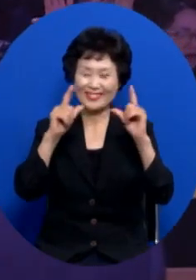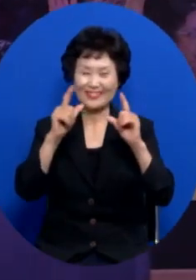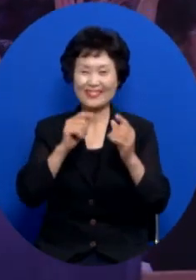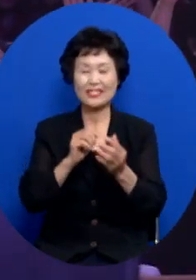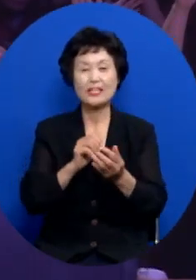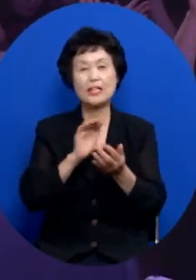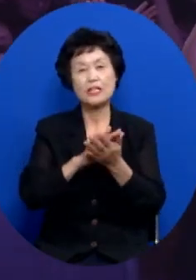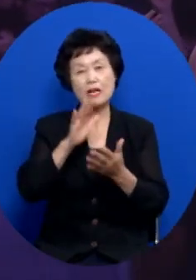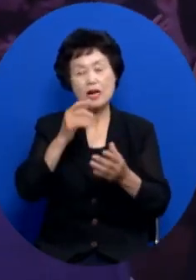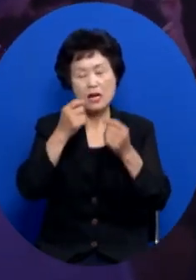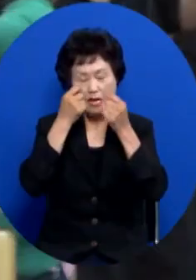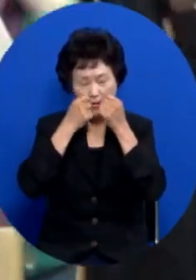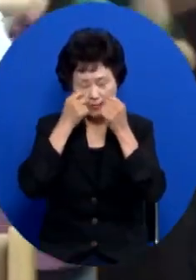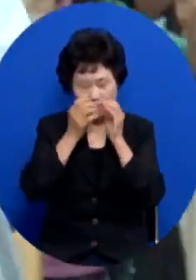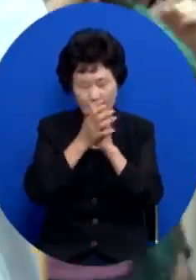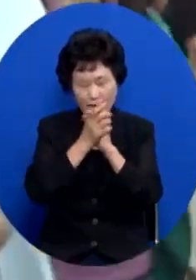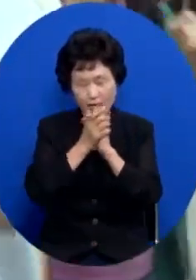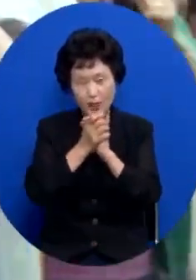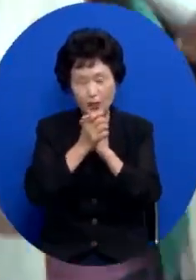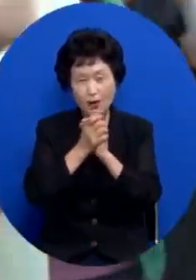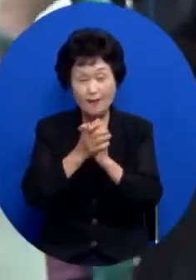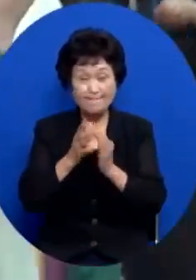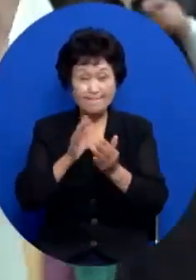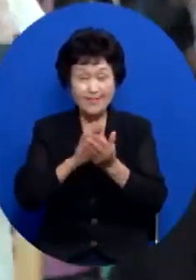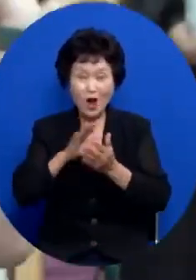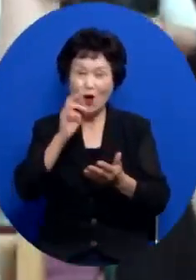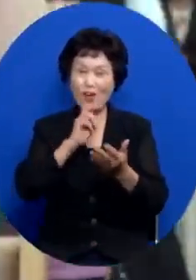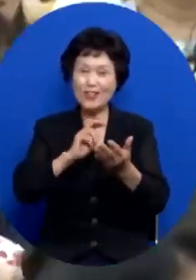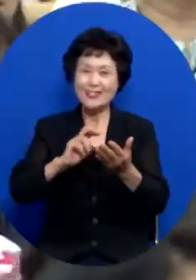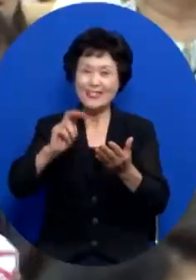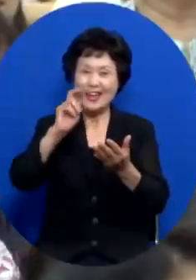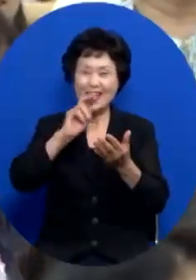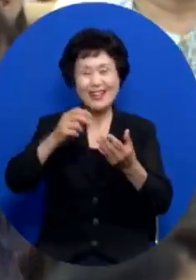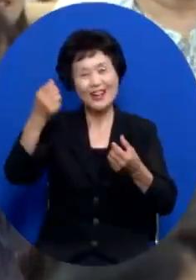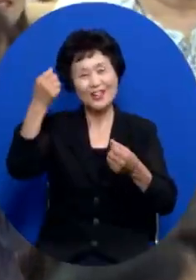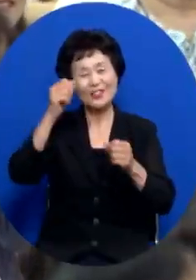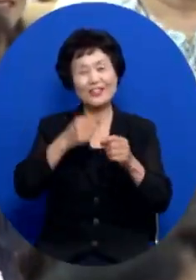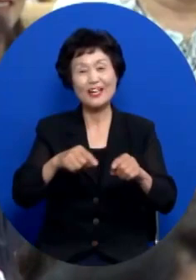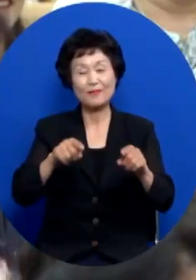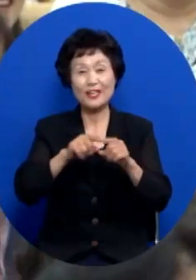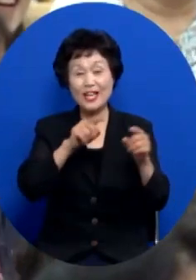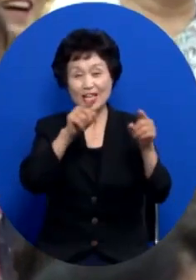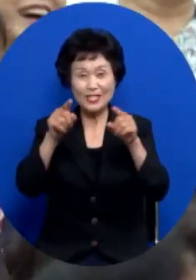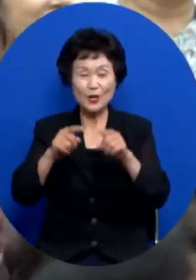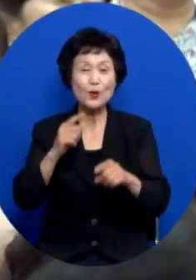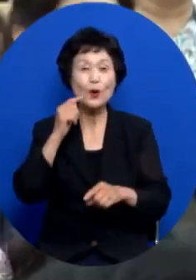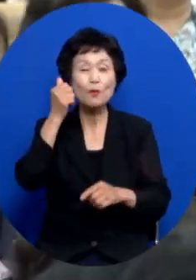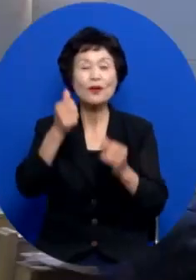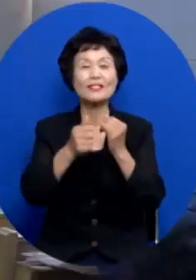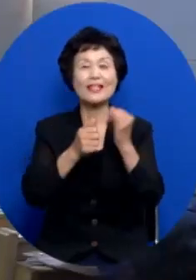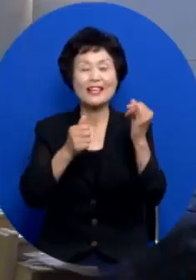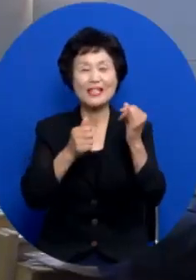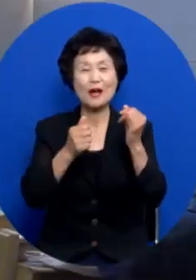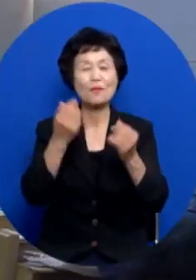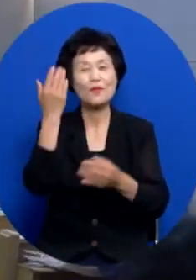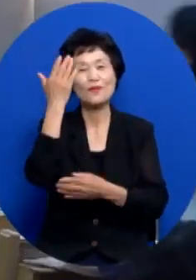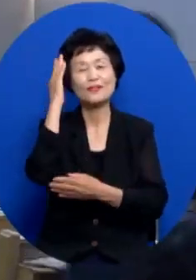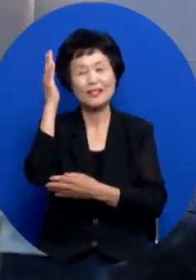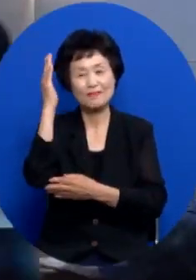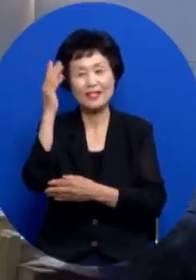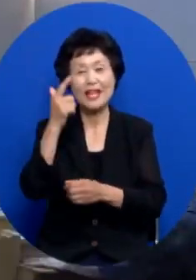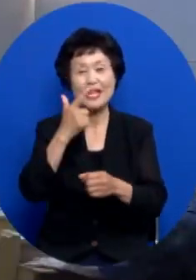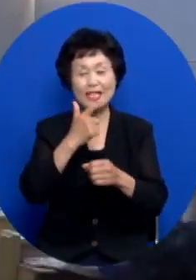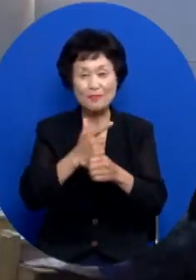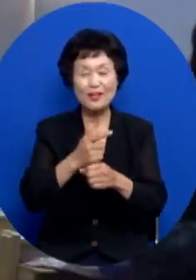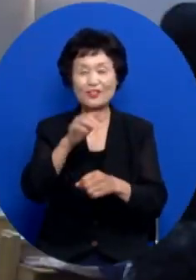뜨거운 눈물의 기도. 열정 넘치는 찬양과 율동이 함께했던 전국 목회자 3호 세미나가 남양주